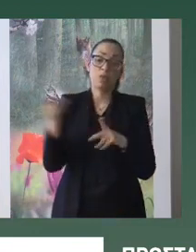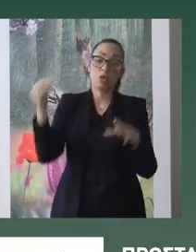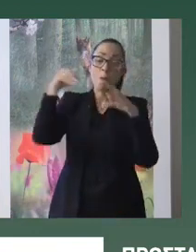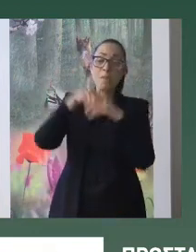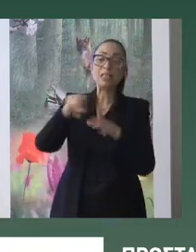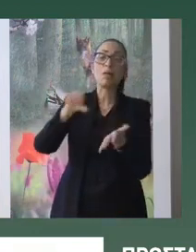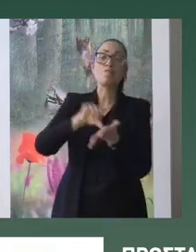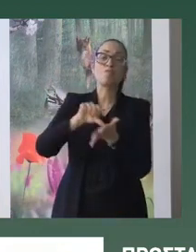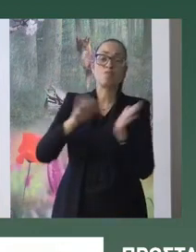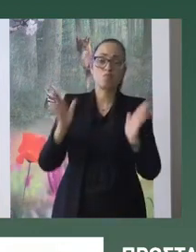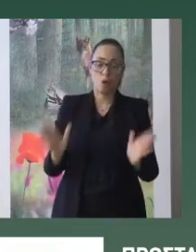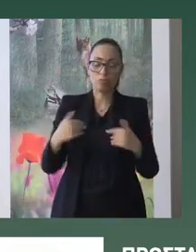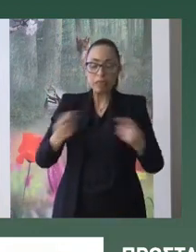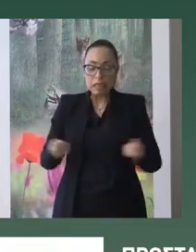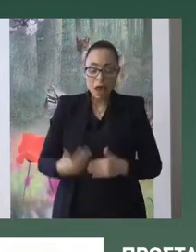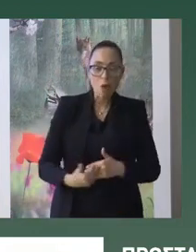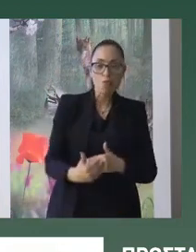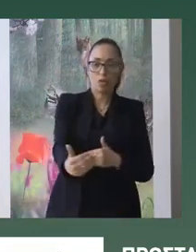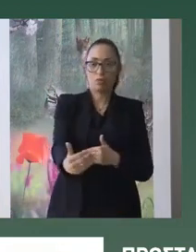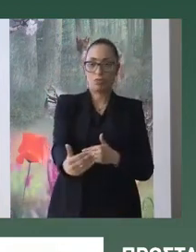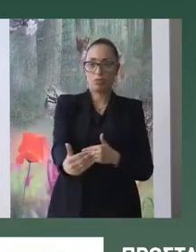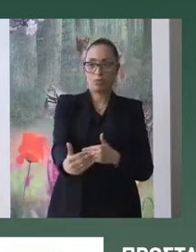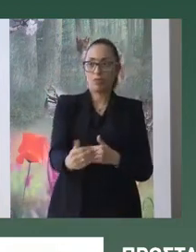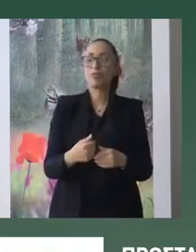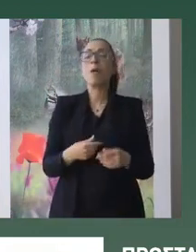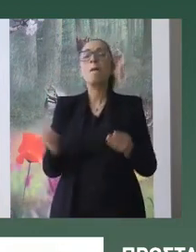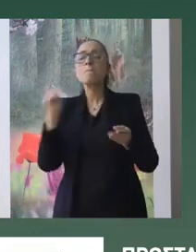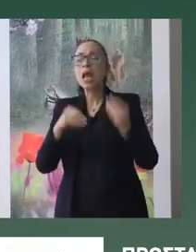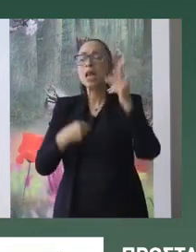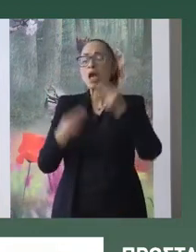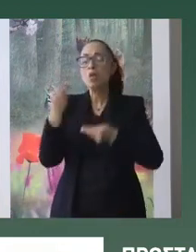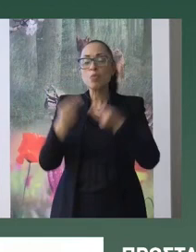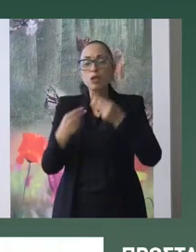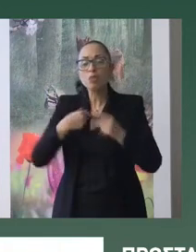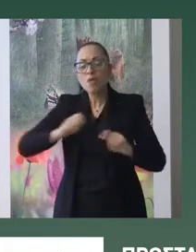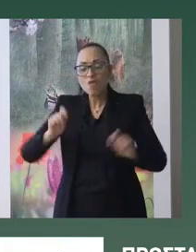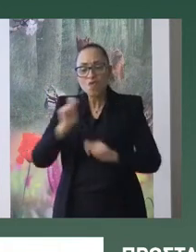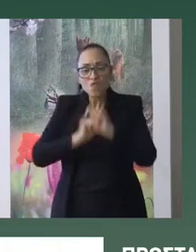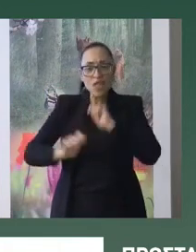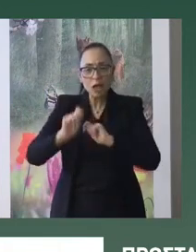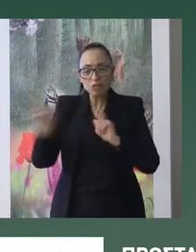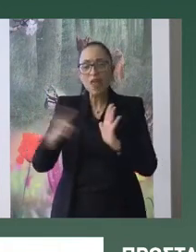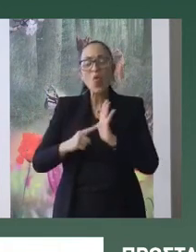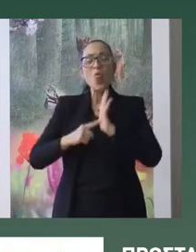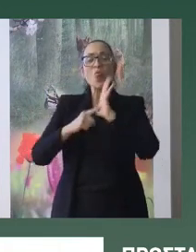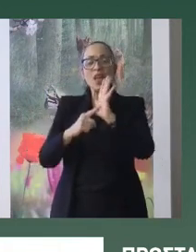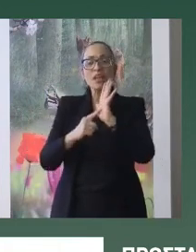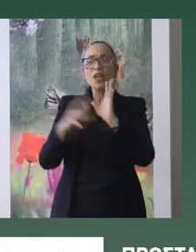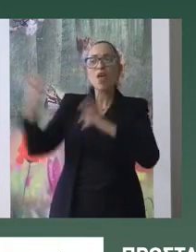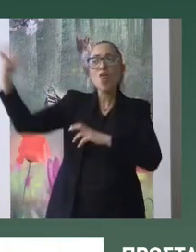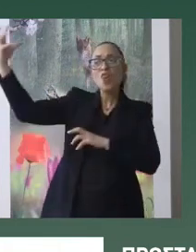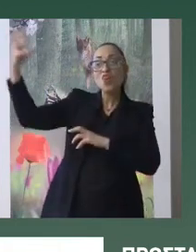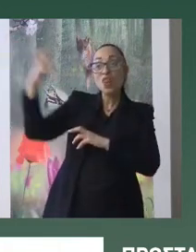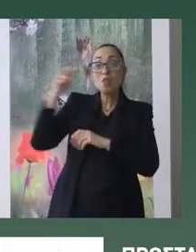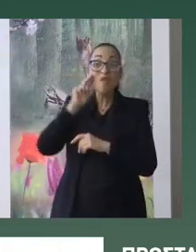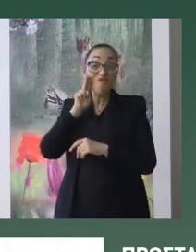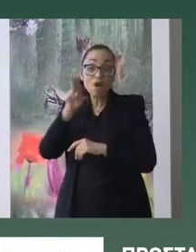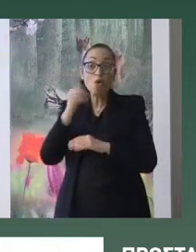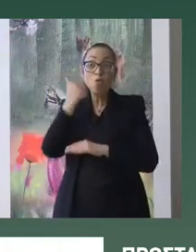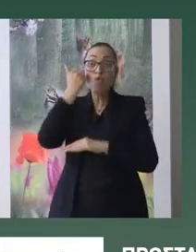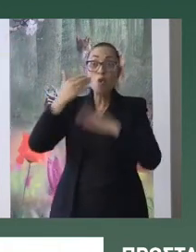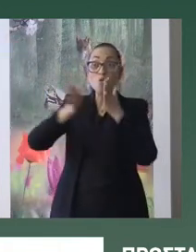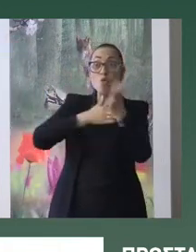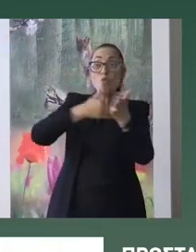υπόψη σου για τον άνθρωπο, προφανώς. Πάλι από υπολογισμούς μας φτιάξαμε ένα δείκτη της θερμικής έκθεσης. Όσο πιο κόκκινος είναι ο